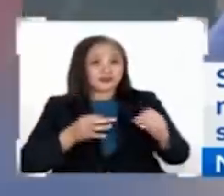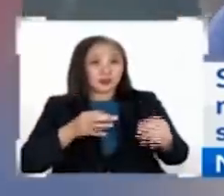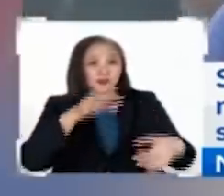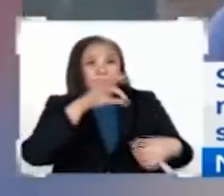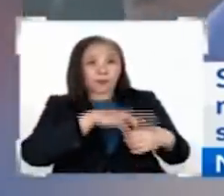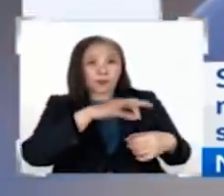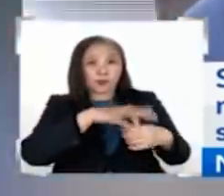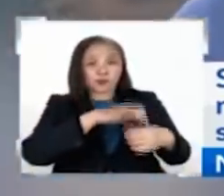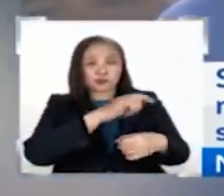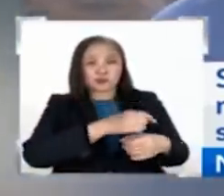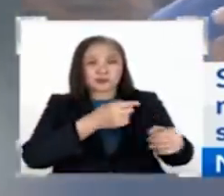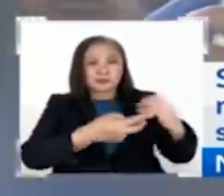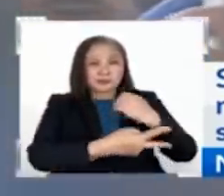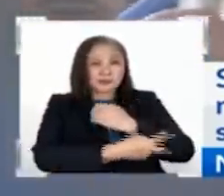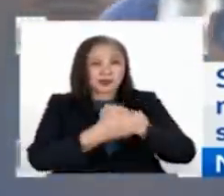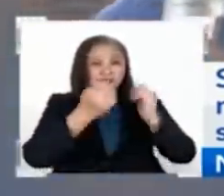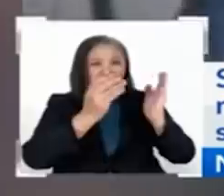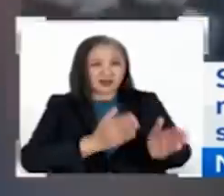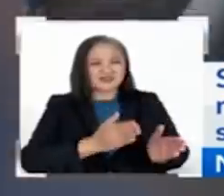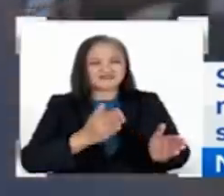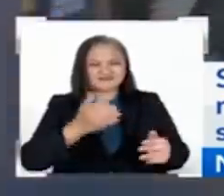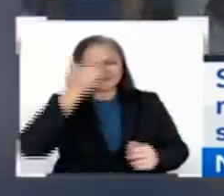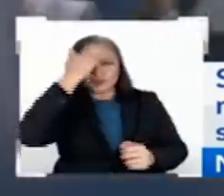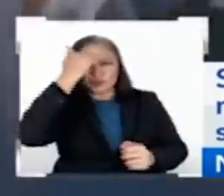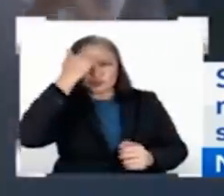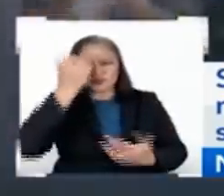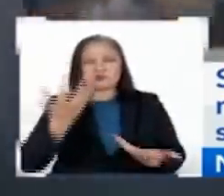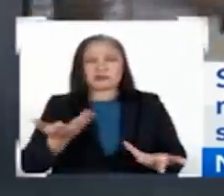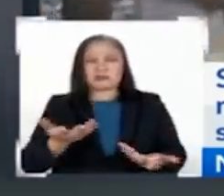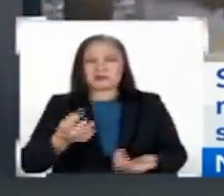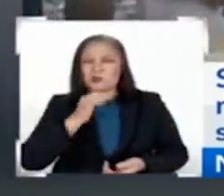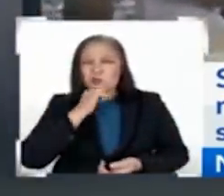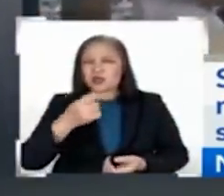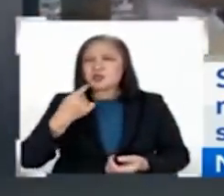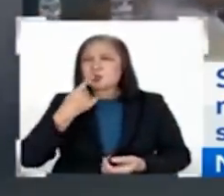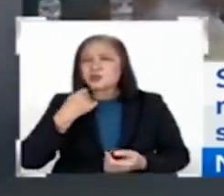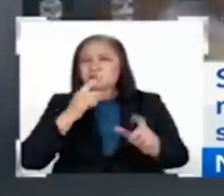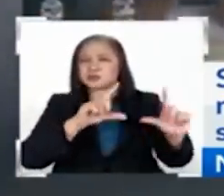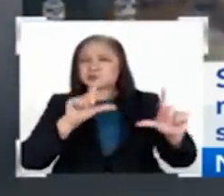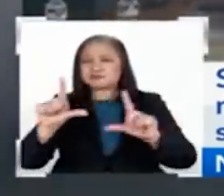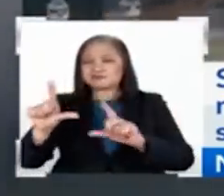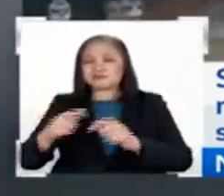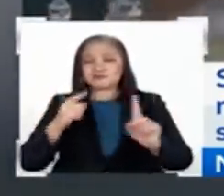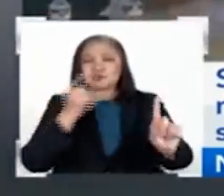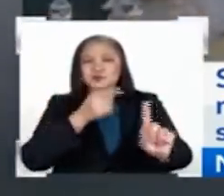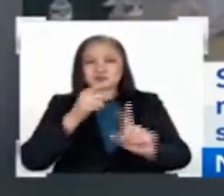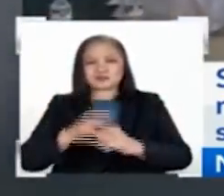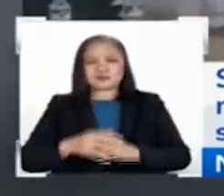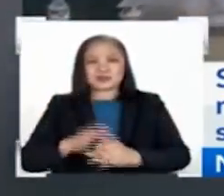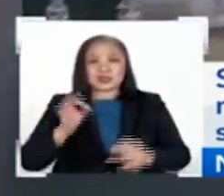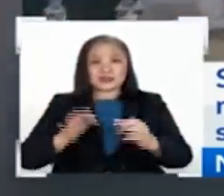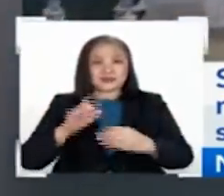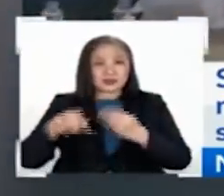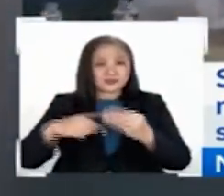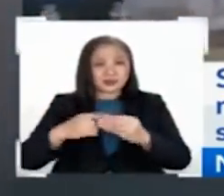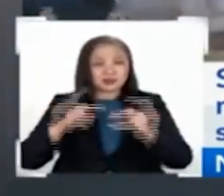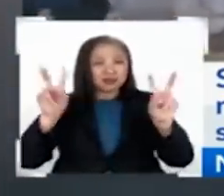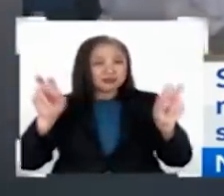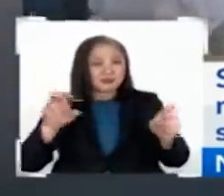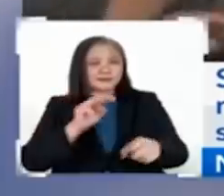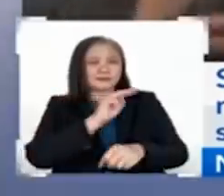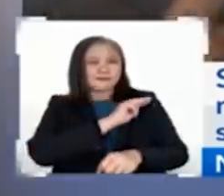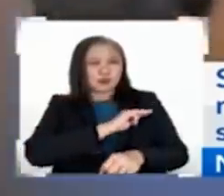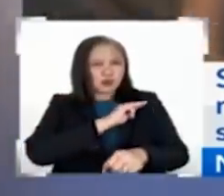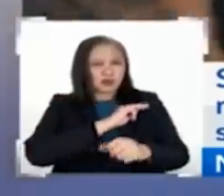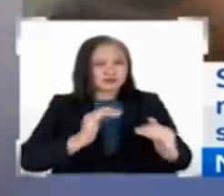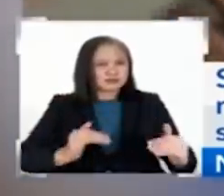raw siyang pinasasaringan sa kanyang pahayag. Iginiti ni Pacquiao na kung ang pag-uusapan ay moral ascendancy, walang karapatan si Bongbong